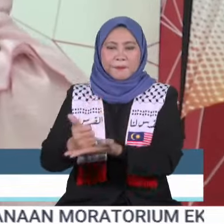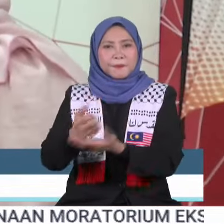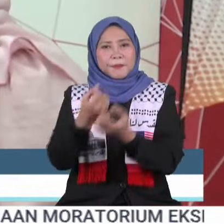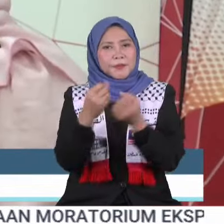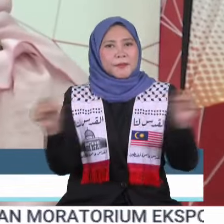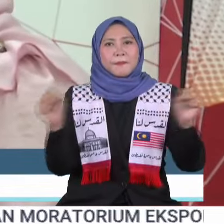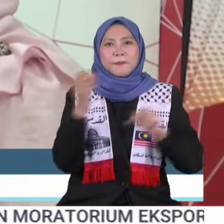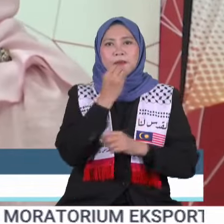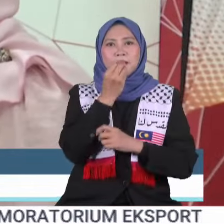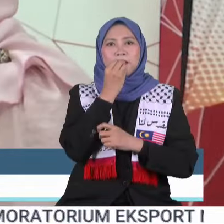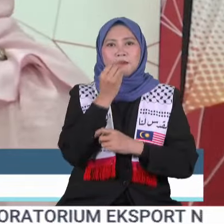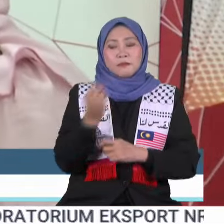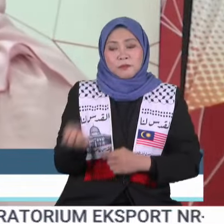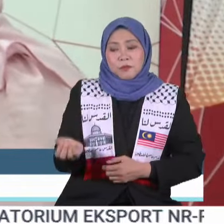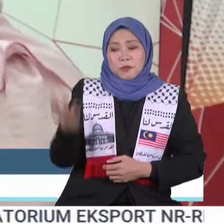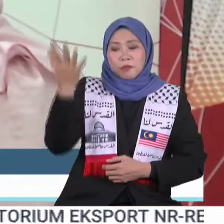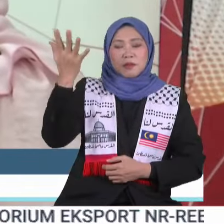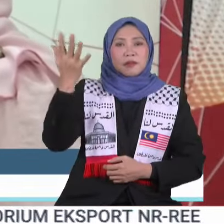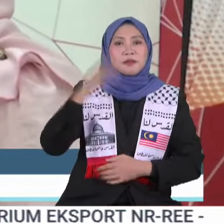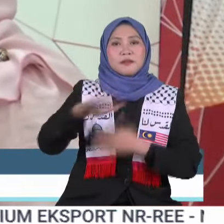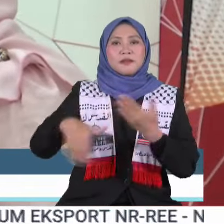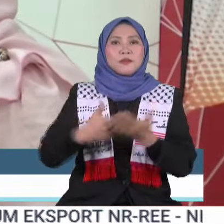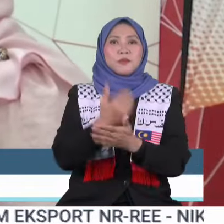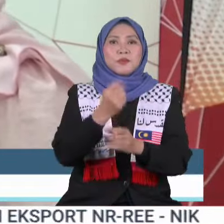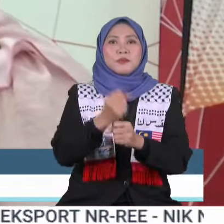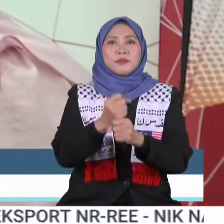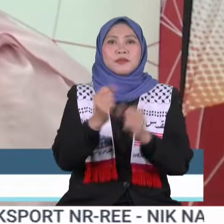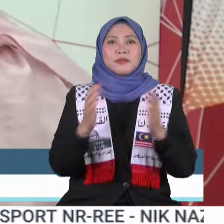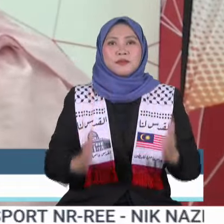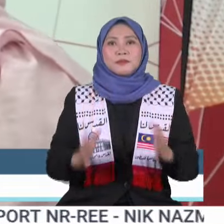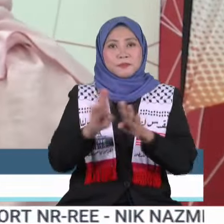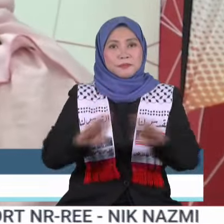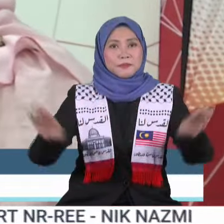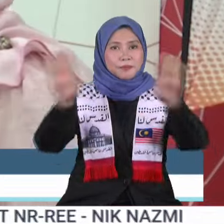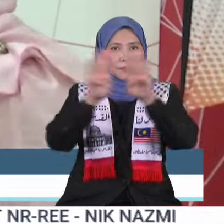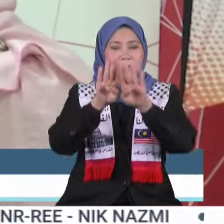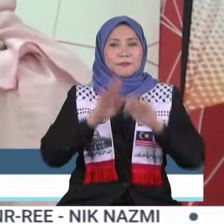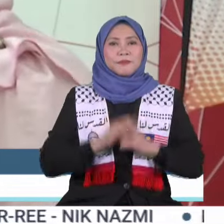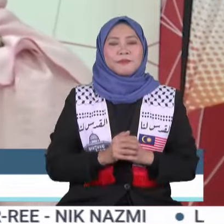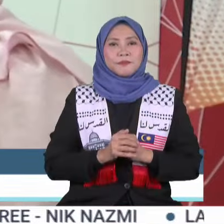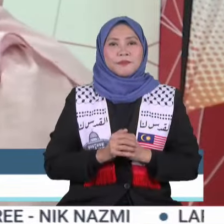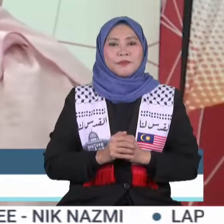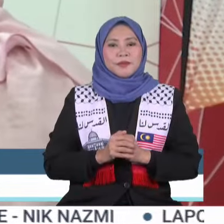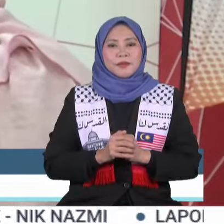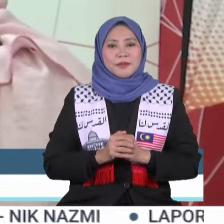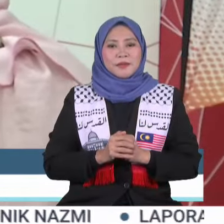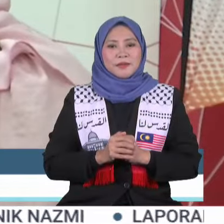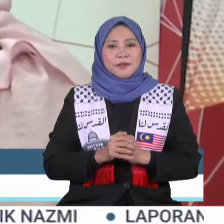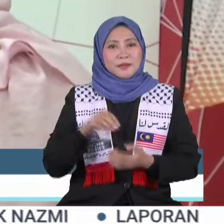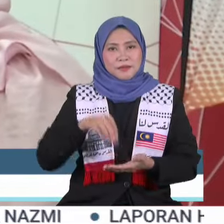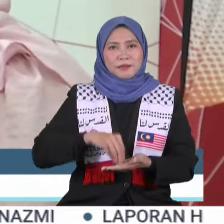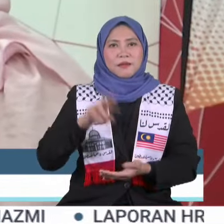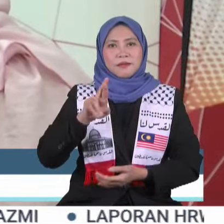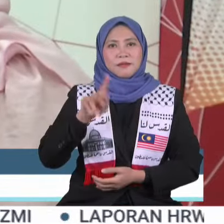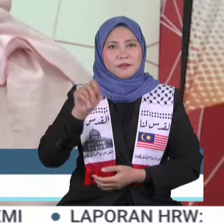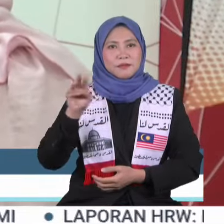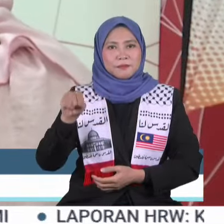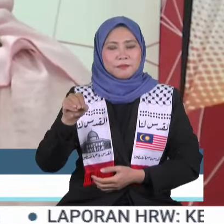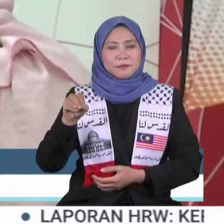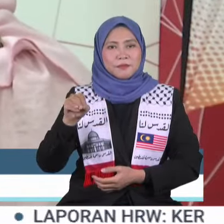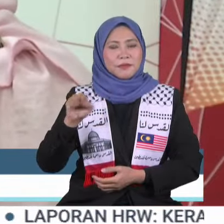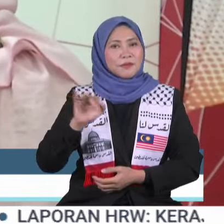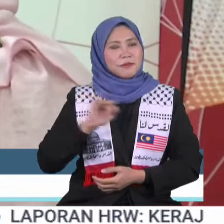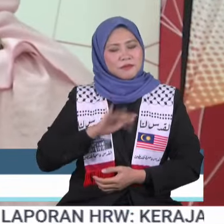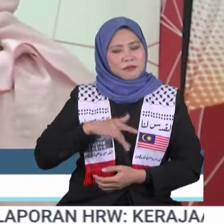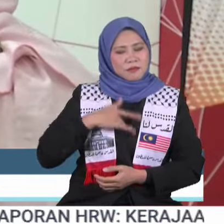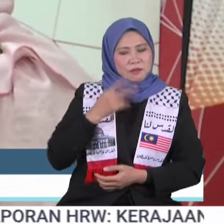juadah beruka puasa kepada semua petugas petugas berita barisan hadapan khususnya di rtm ni jadi